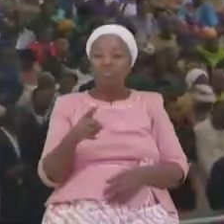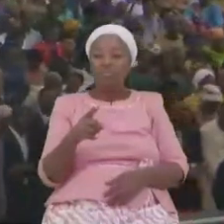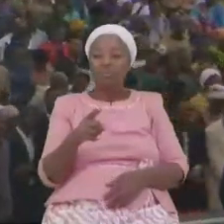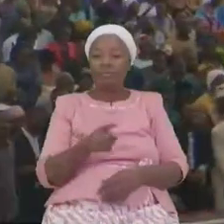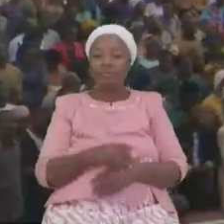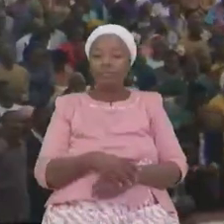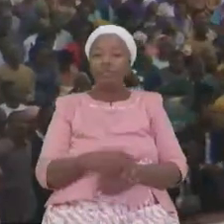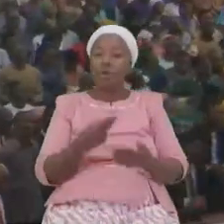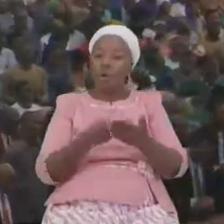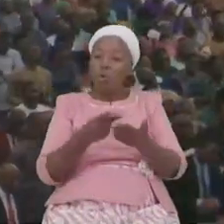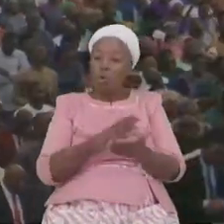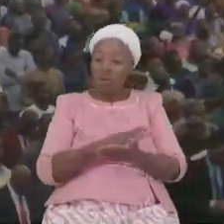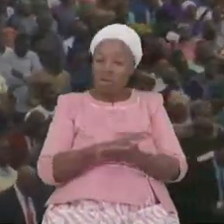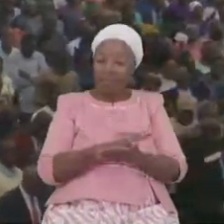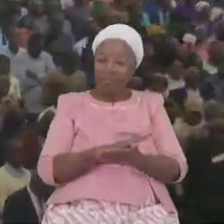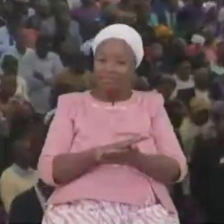Saint.